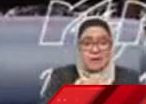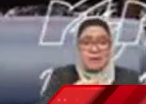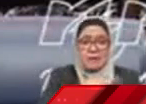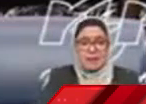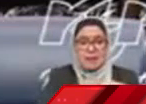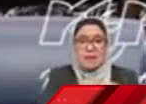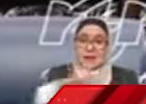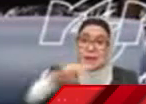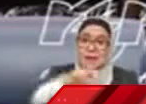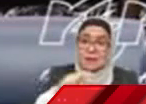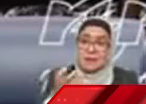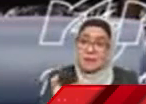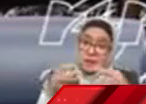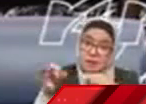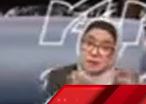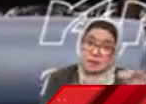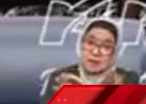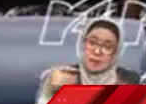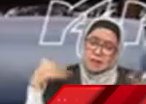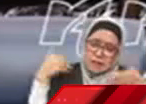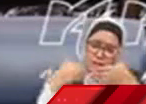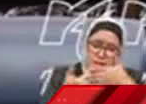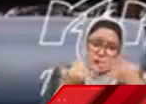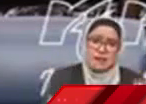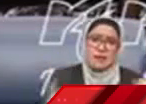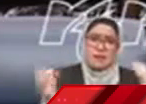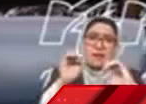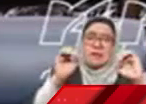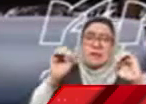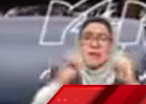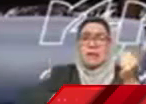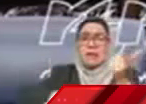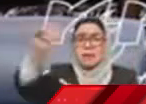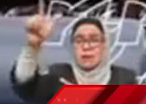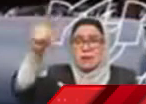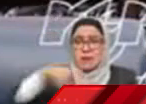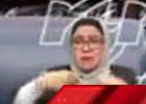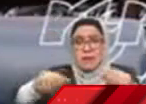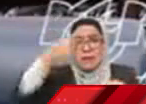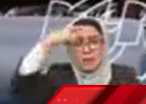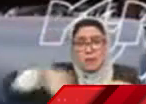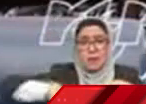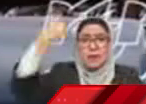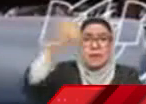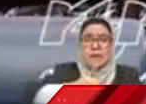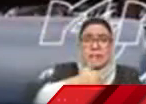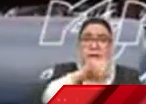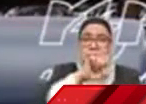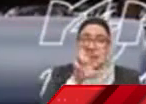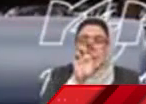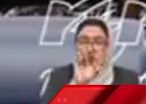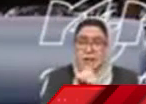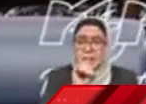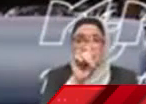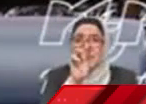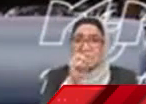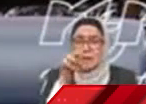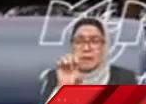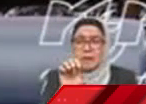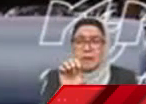sehingga kini tiada kelulusan diberikan untuk menumbuhkan cadangan perbedaan lapangan